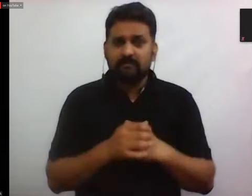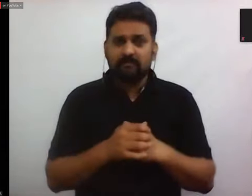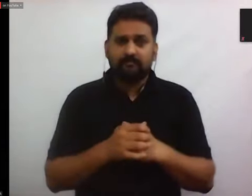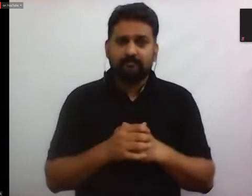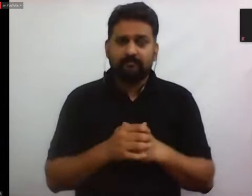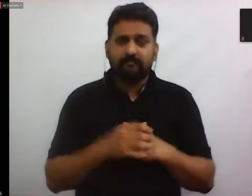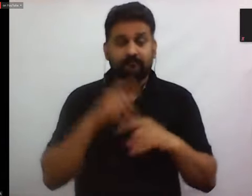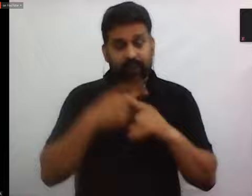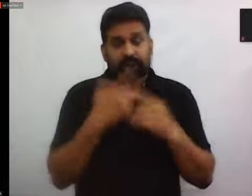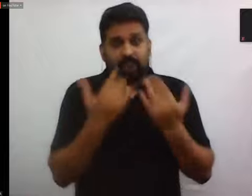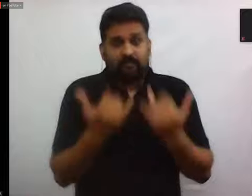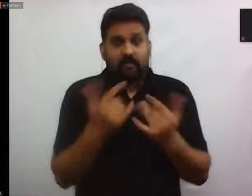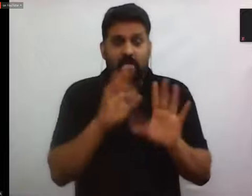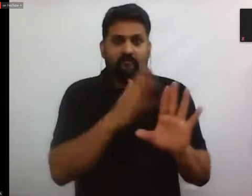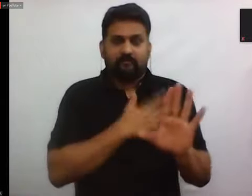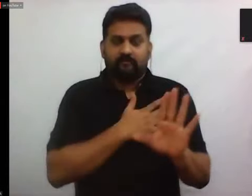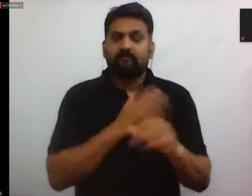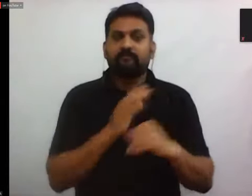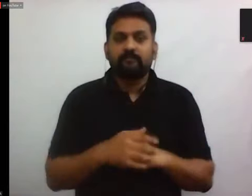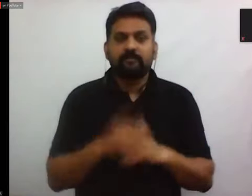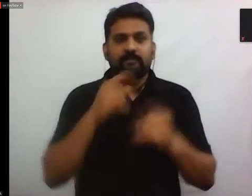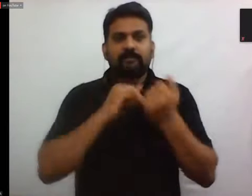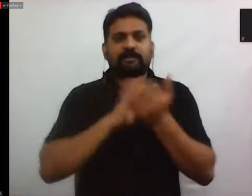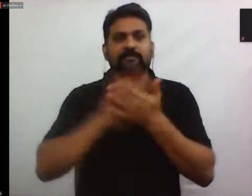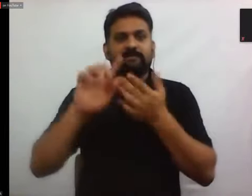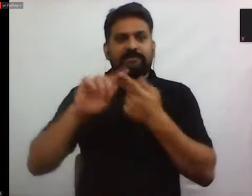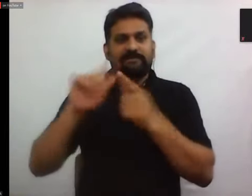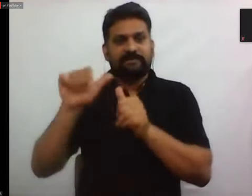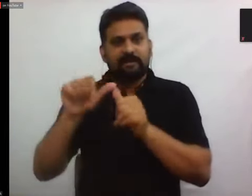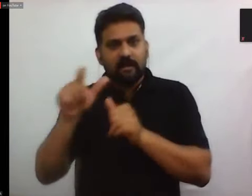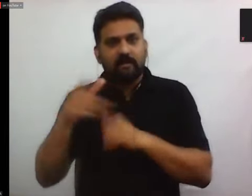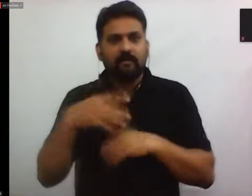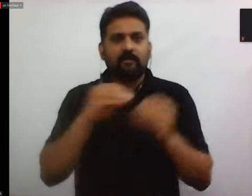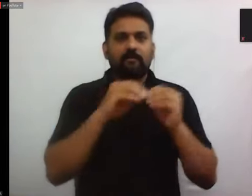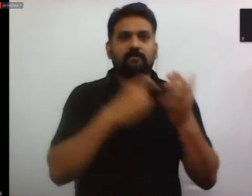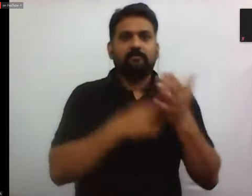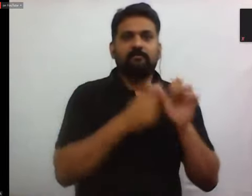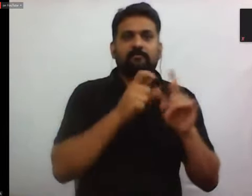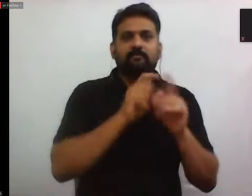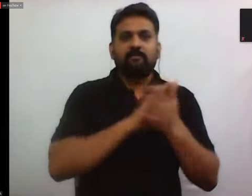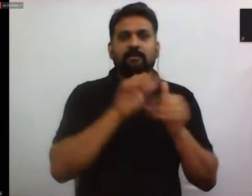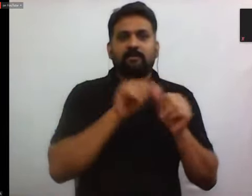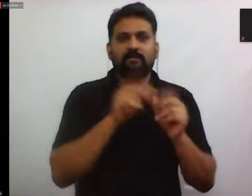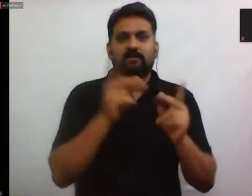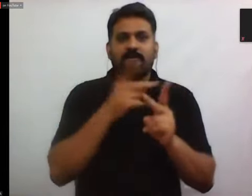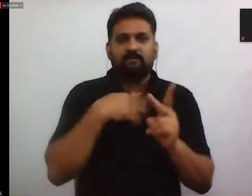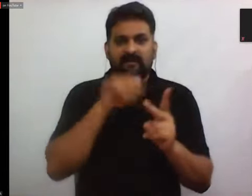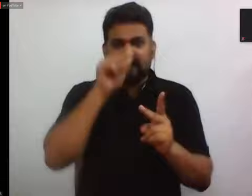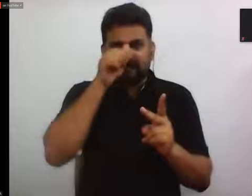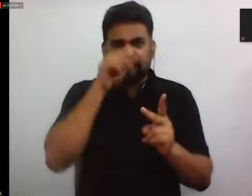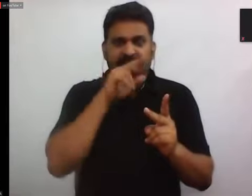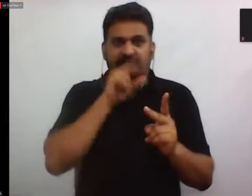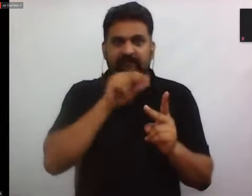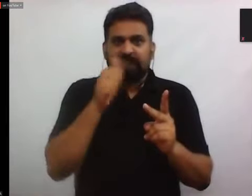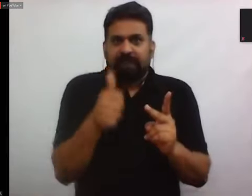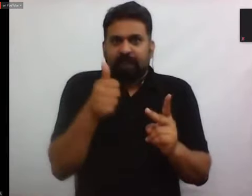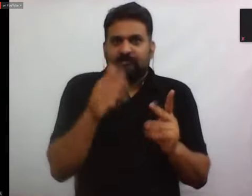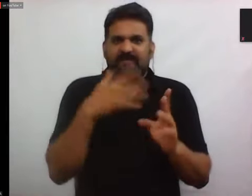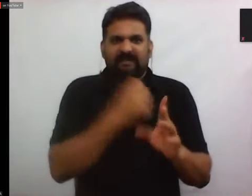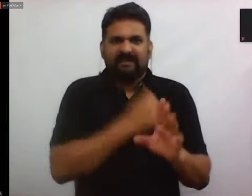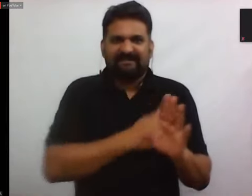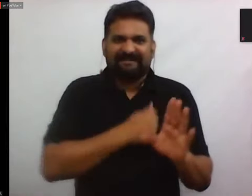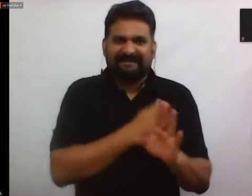और हैं, सॉरी शीला मैम और ब्रदा, एंड मेरा हिंदी इतना अच्छा नहीं है तो क्षमा करें मेरे